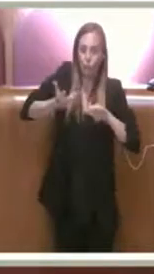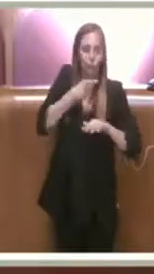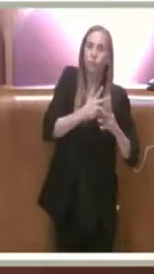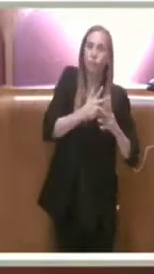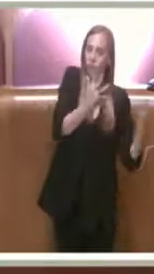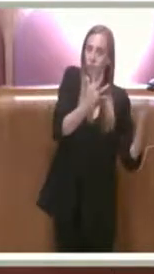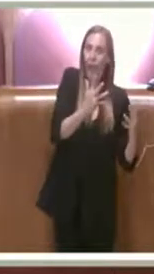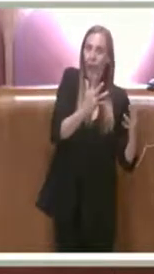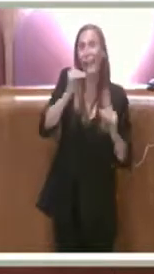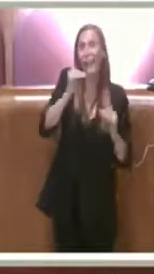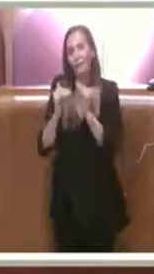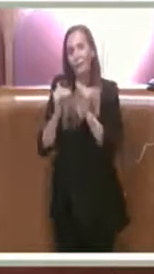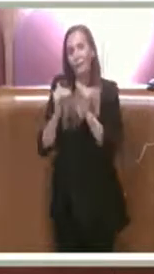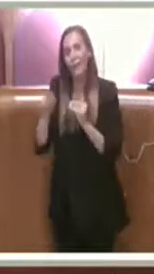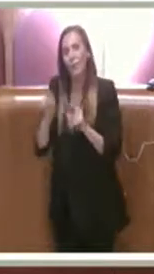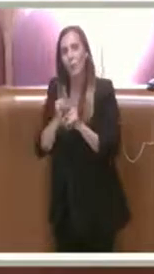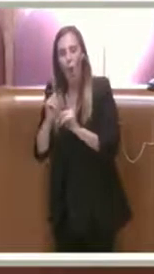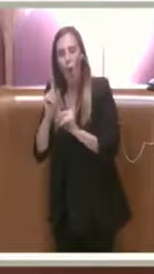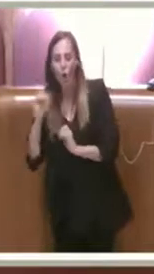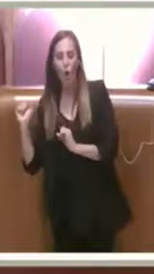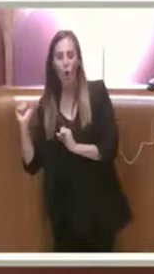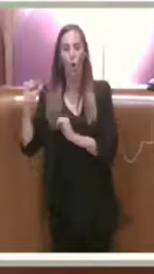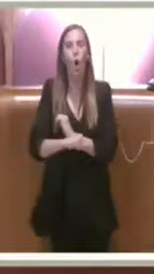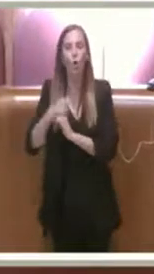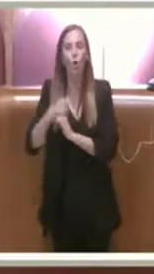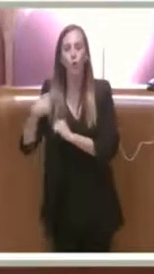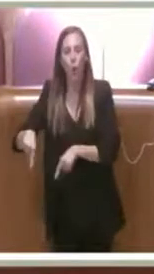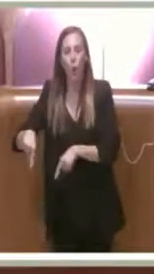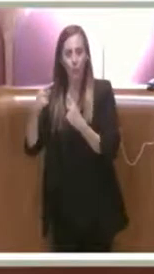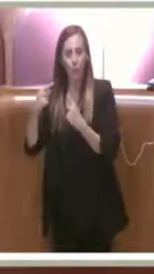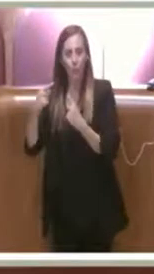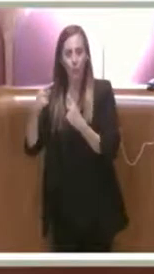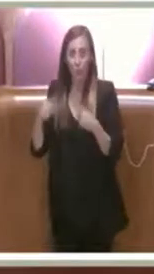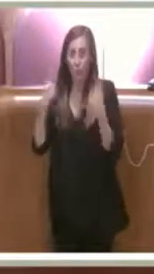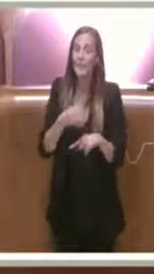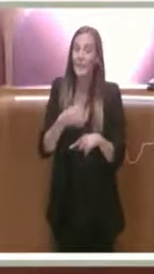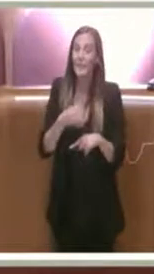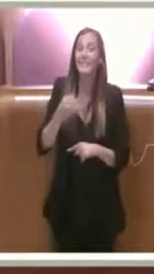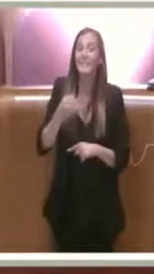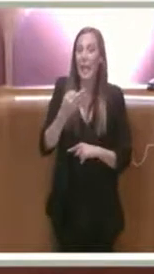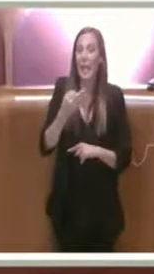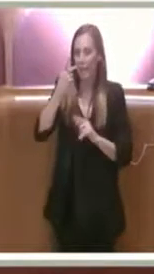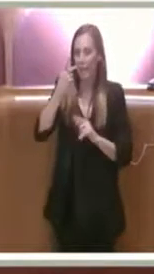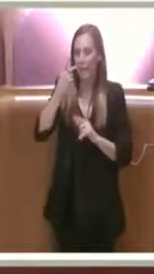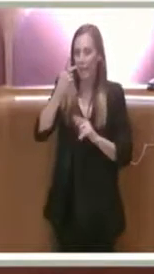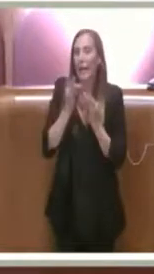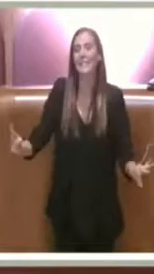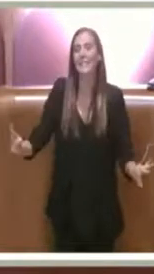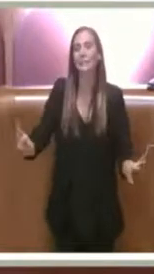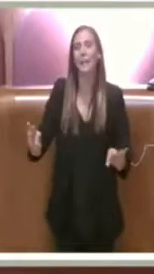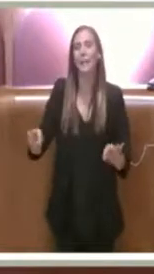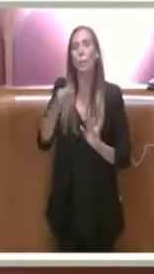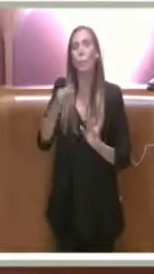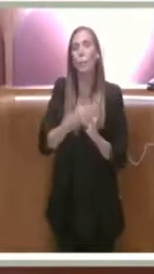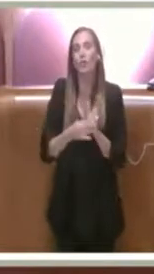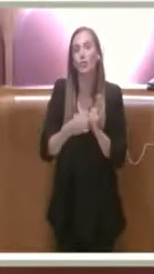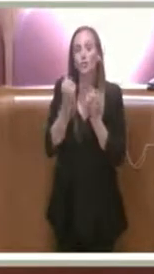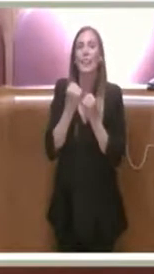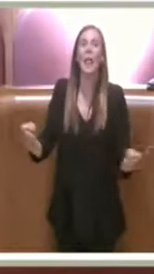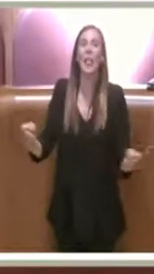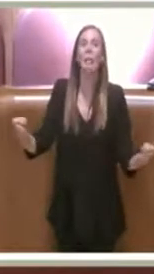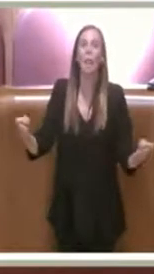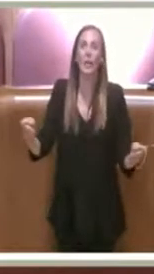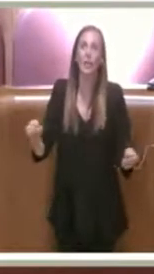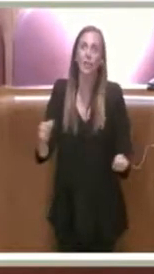minore ostruzionismo strumentale da parte delle opposizioni. Tutto questo sempre nel rispetto di principi democratici e, come